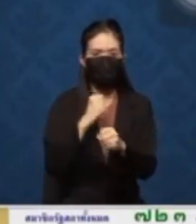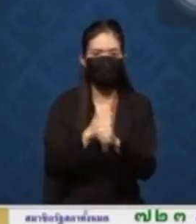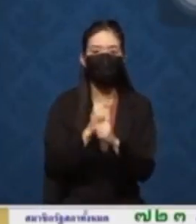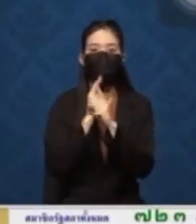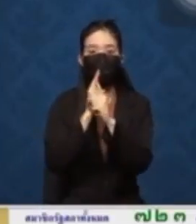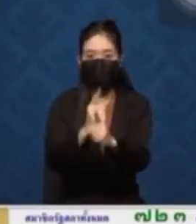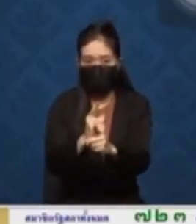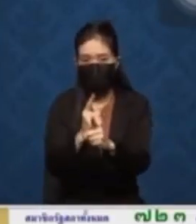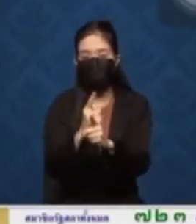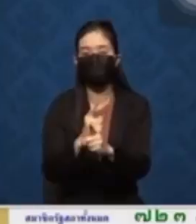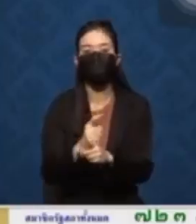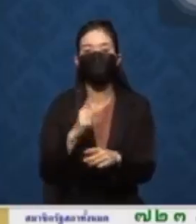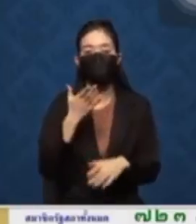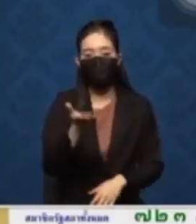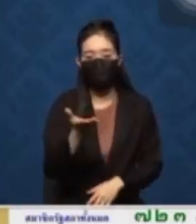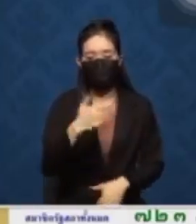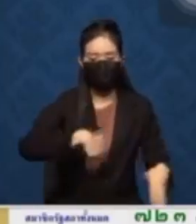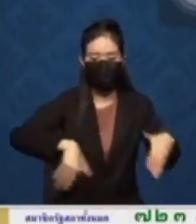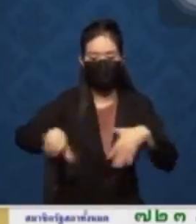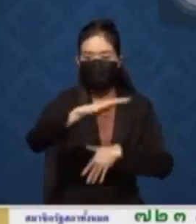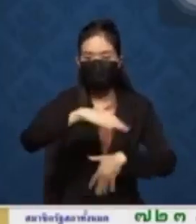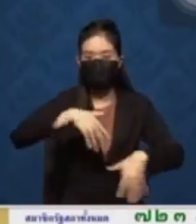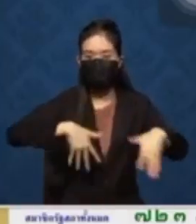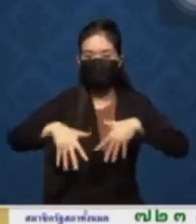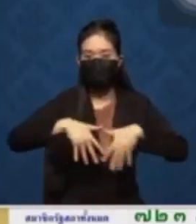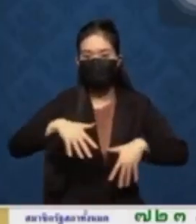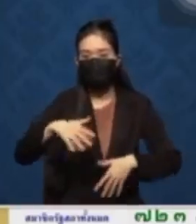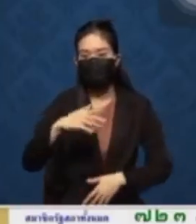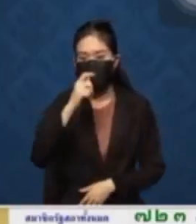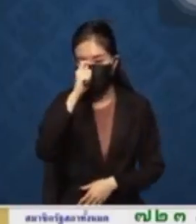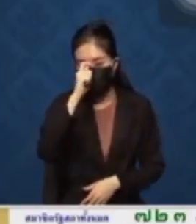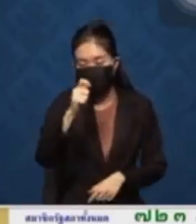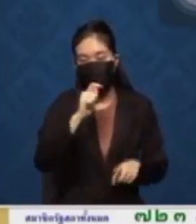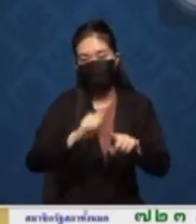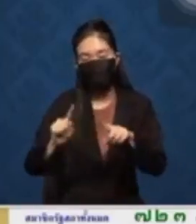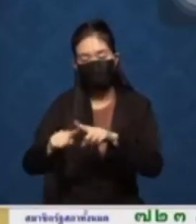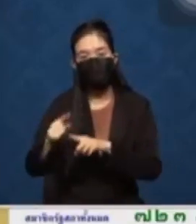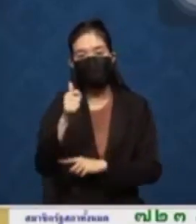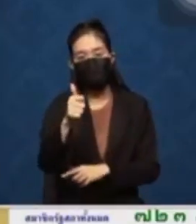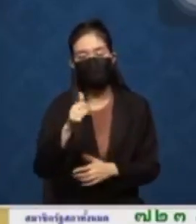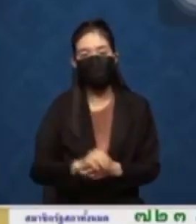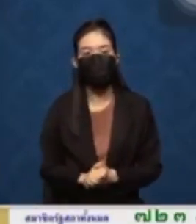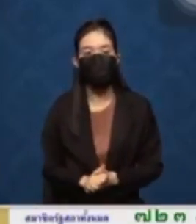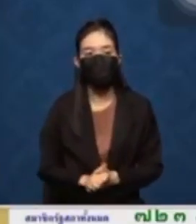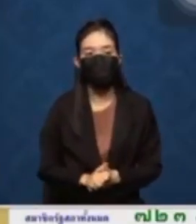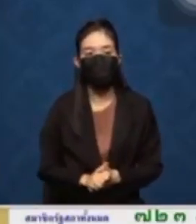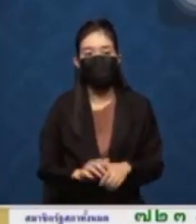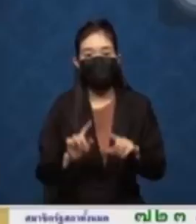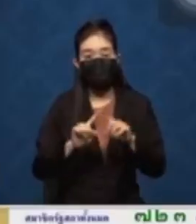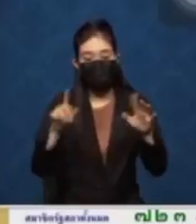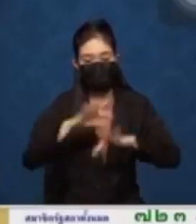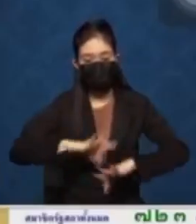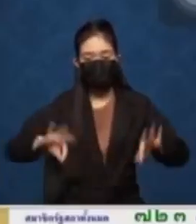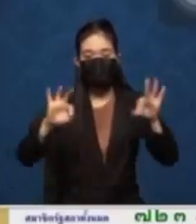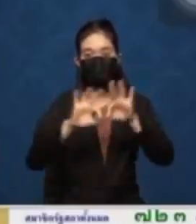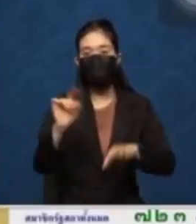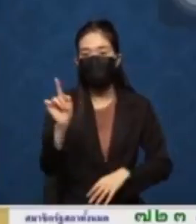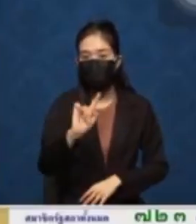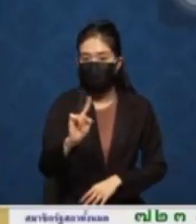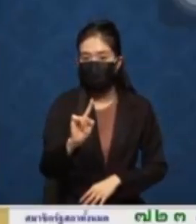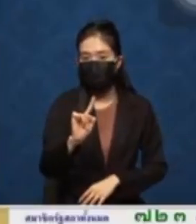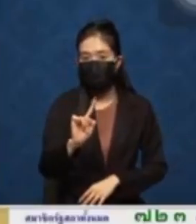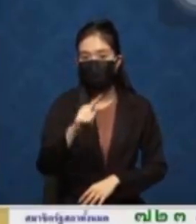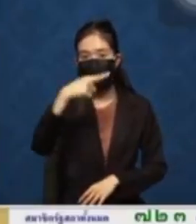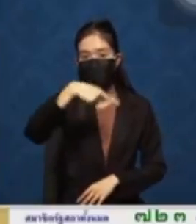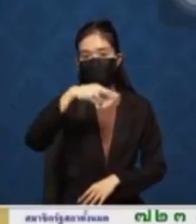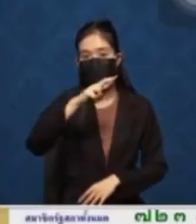ที่หมุนไปตามความต้องการของประชาชนแต่นอกจากจะคืนศักดิ์ศรีกับสถาบันการเมืองแล้วนะครับหัวใจสำคัญจริงๆของร่างรัฐธรรมนูญฉบับ